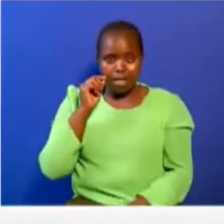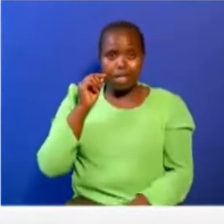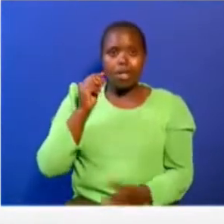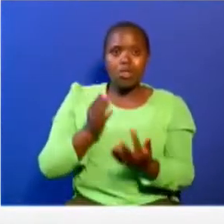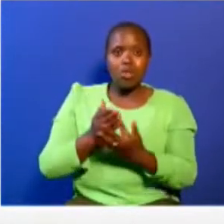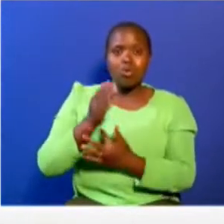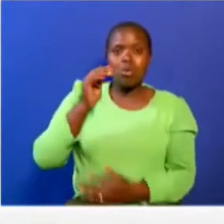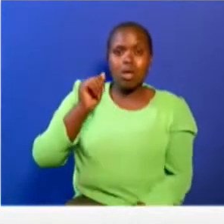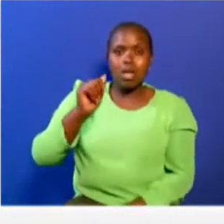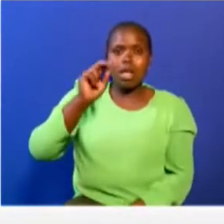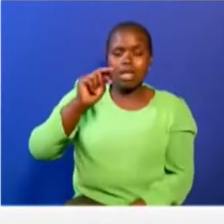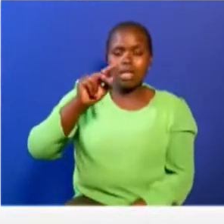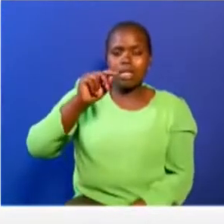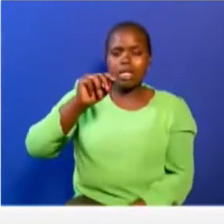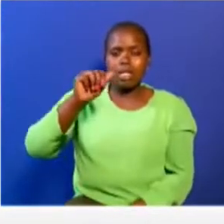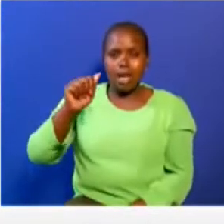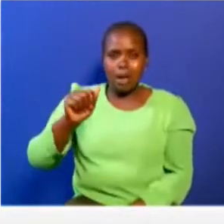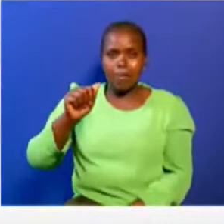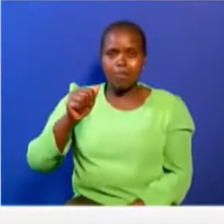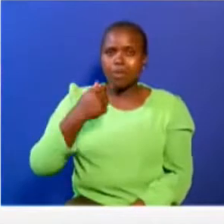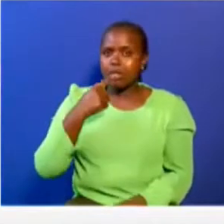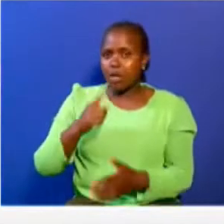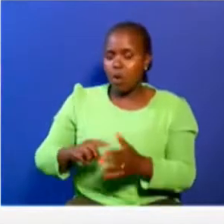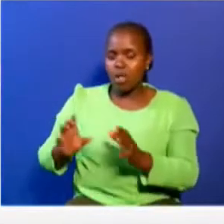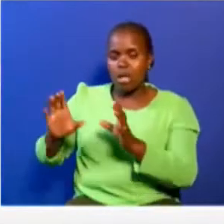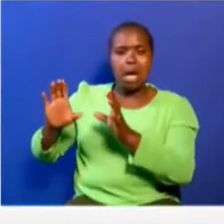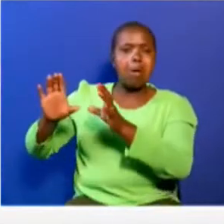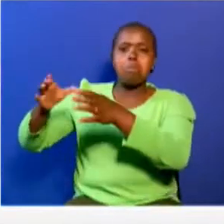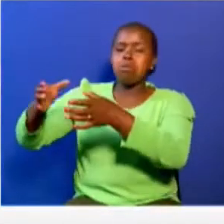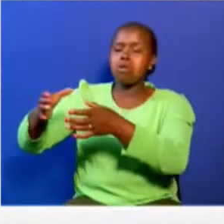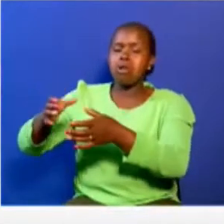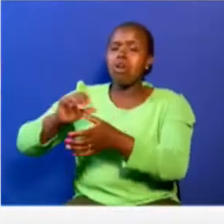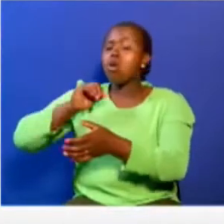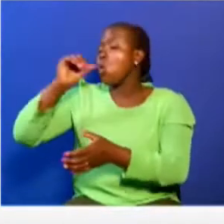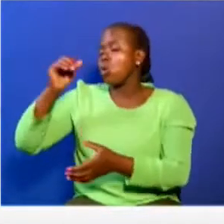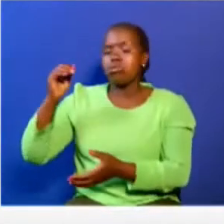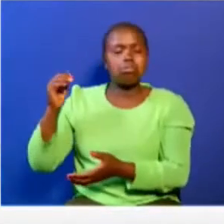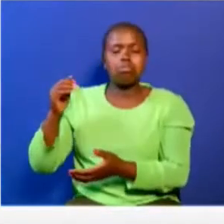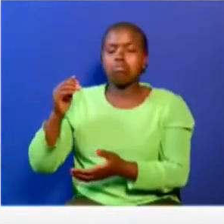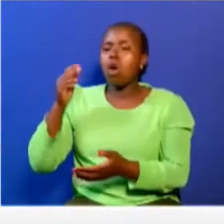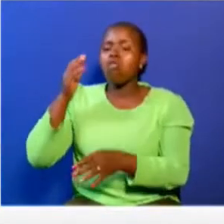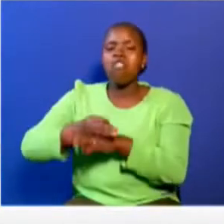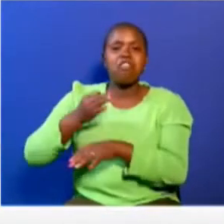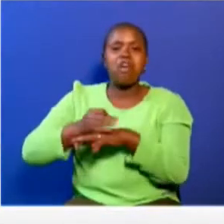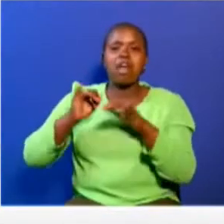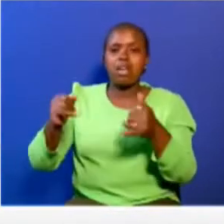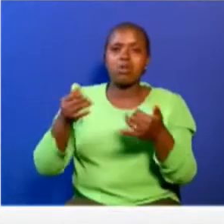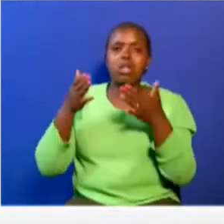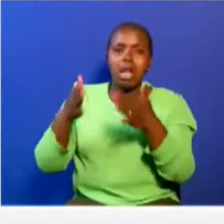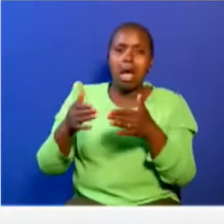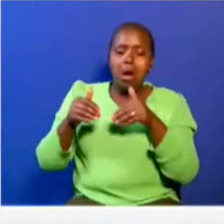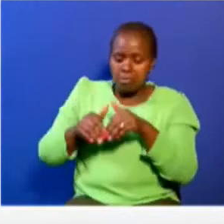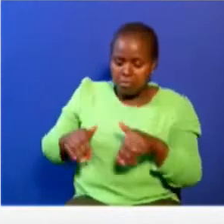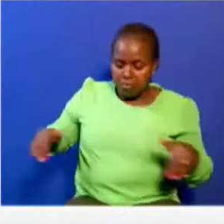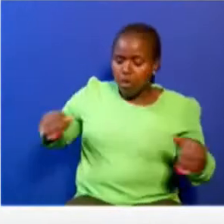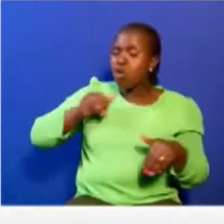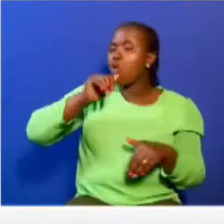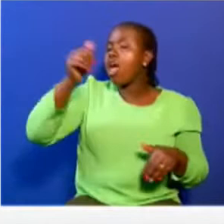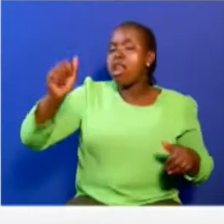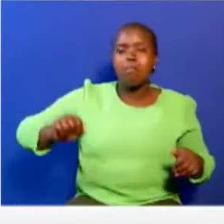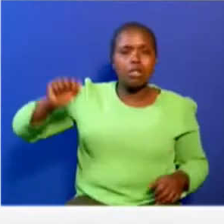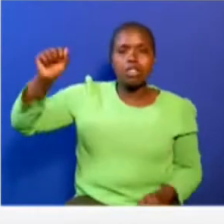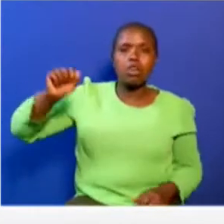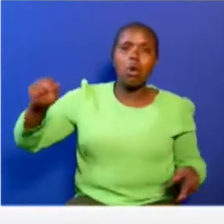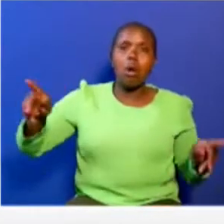MTS Sayani. Kampuni hiyo imesema kwamba tuhuma hizo si za kweli, huku kampuni hiyo ikijitenga na muungano wote ule wa